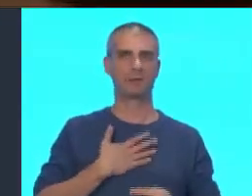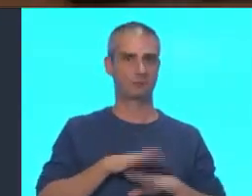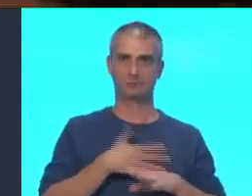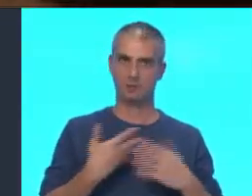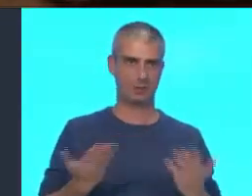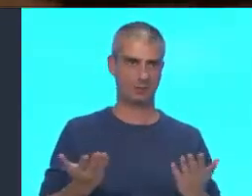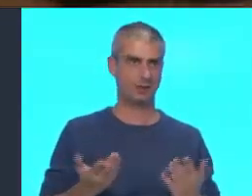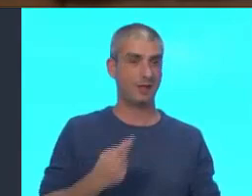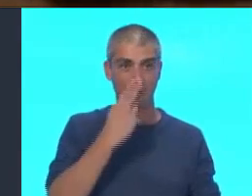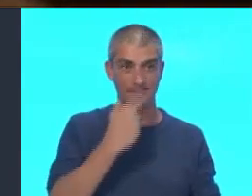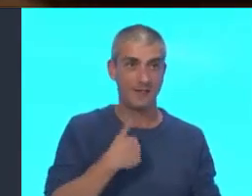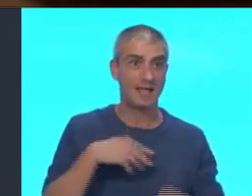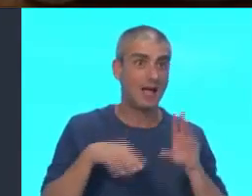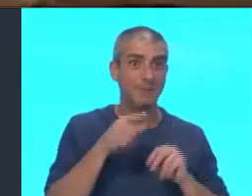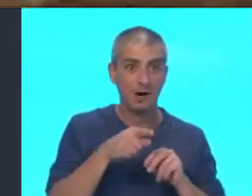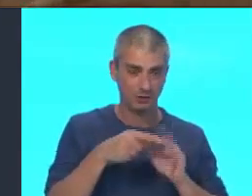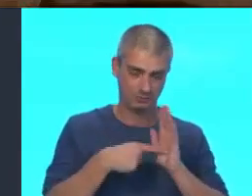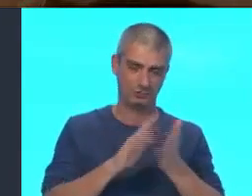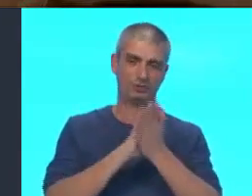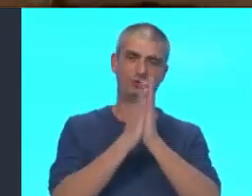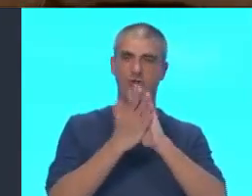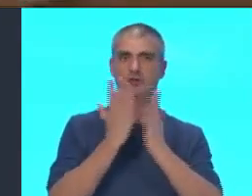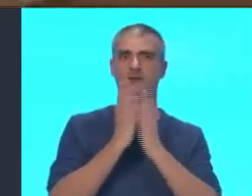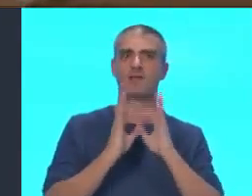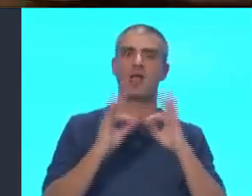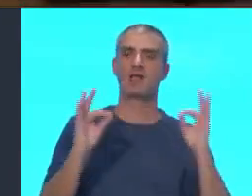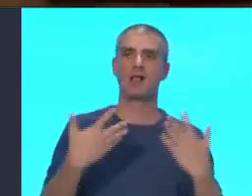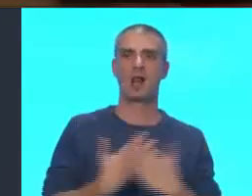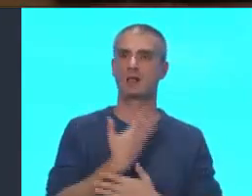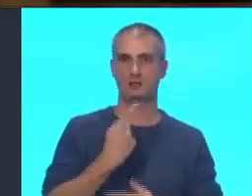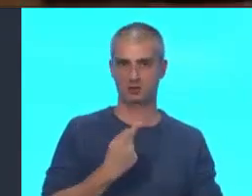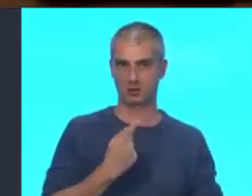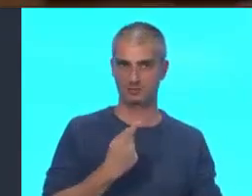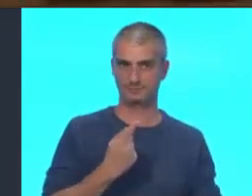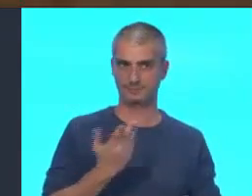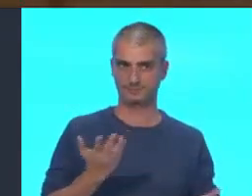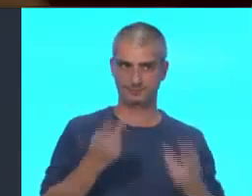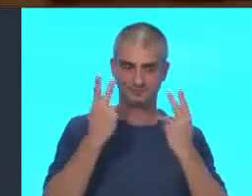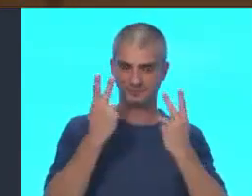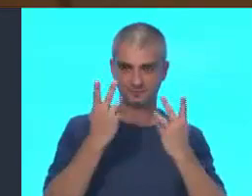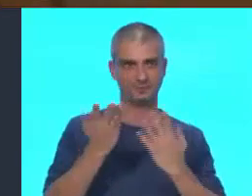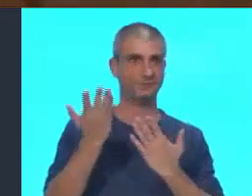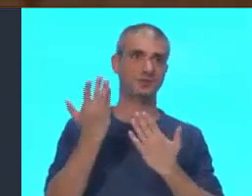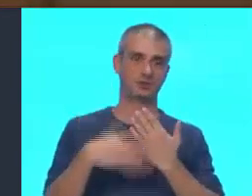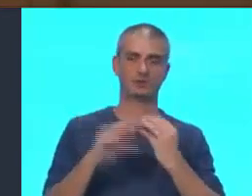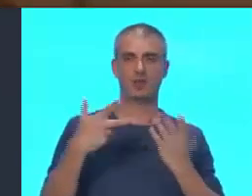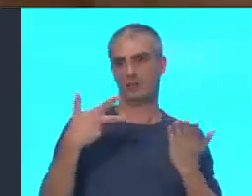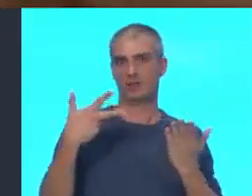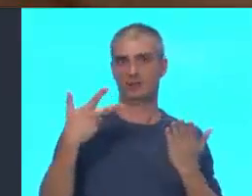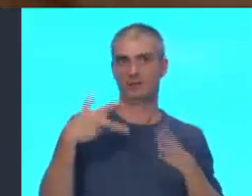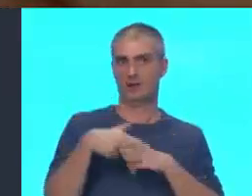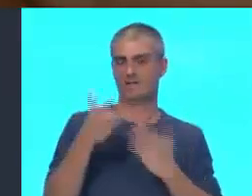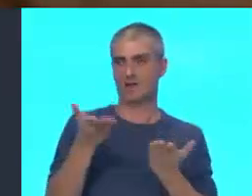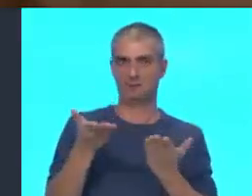para mí significan un cambio, o sea, un cambio y una especie de nuevo principio y bueno, principalmente, o sea, acabar